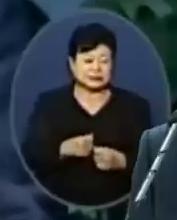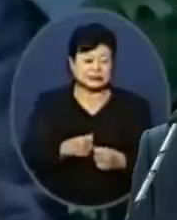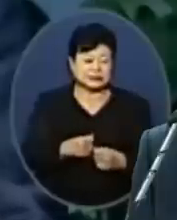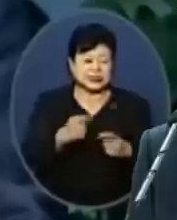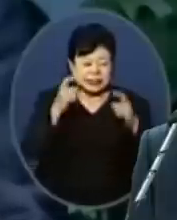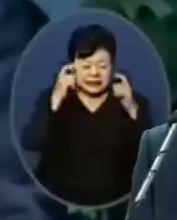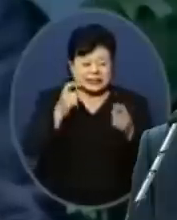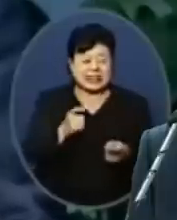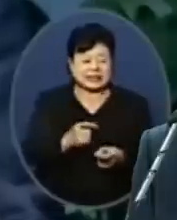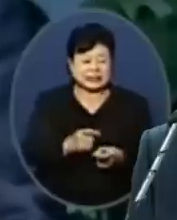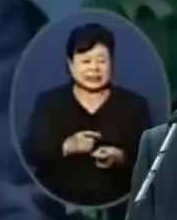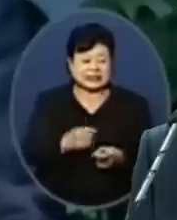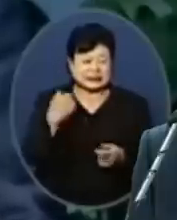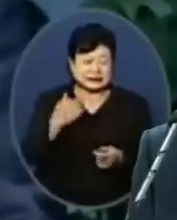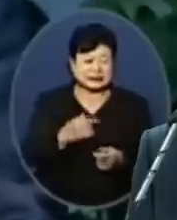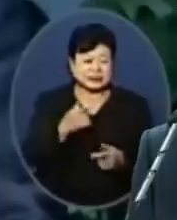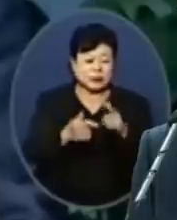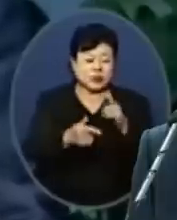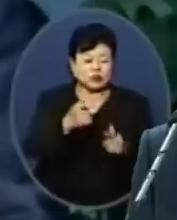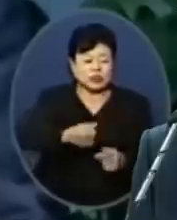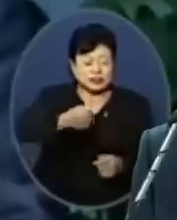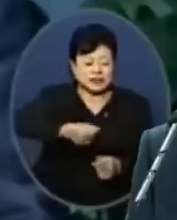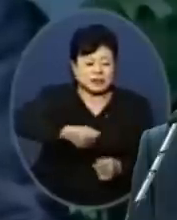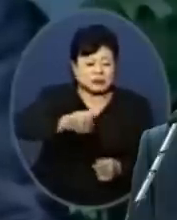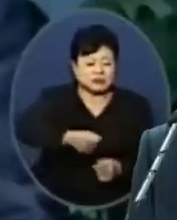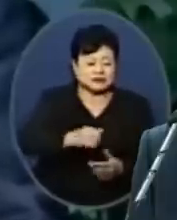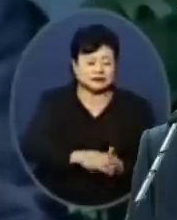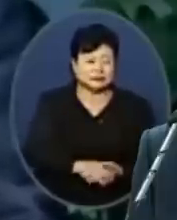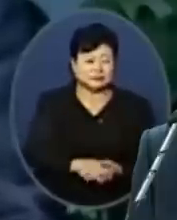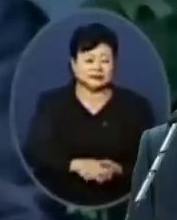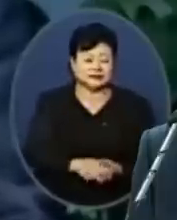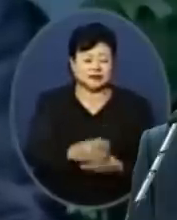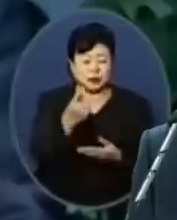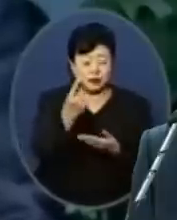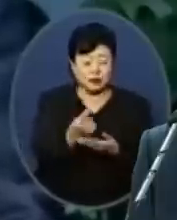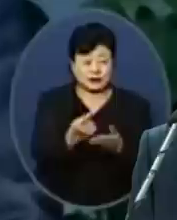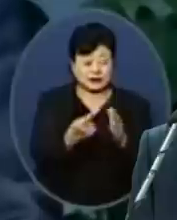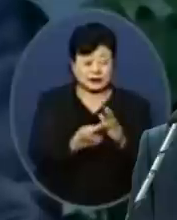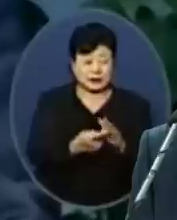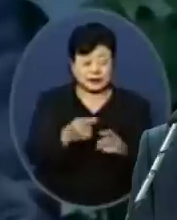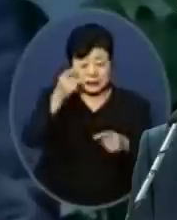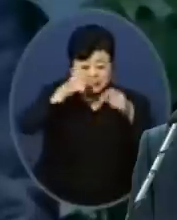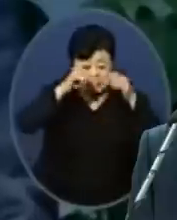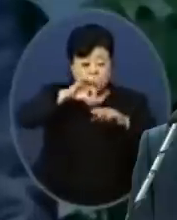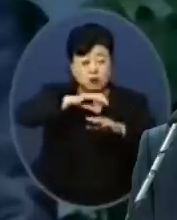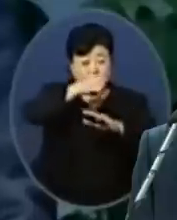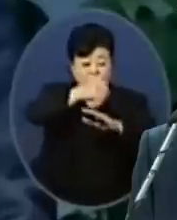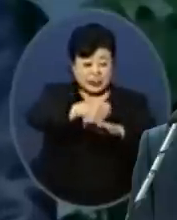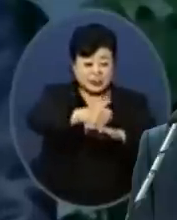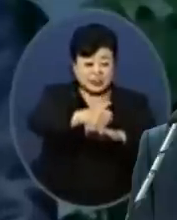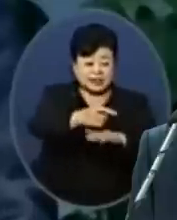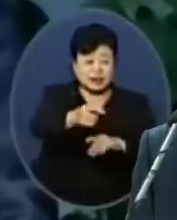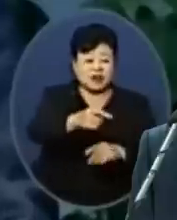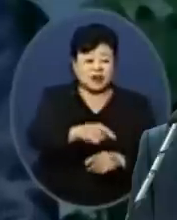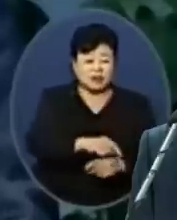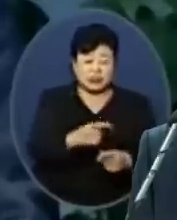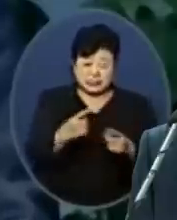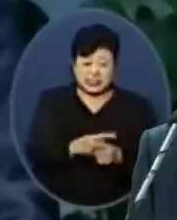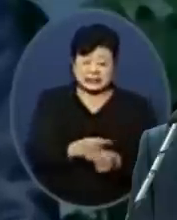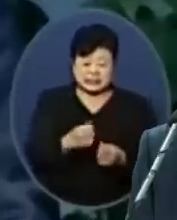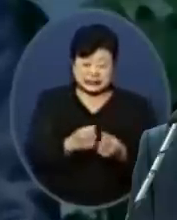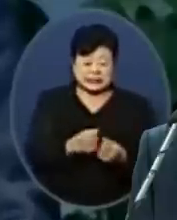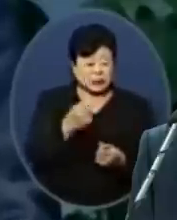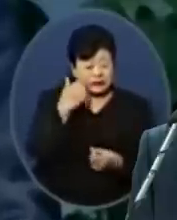양떼를 치는 몽둥이를 그대로 들고 나왔는데 사울이 네가 우리를 대신해서